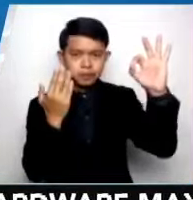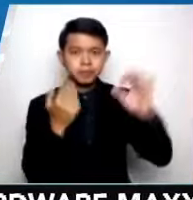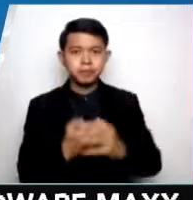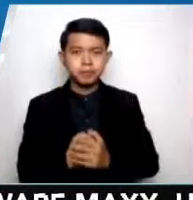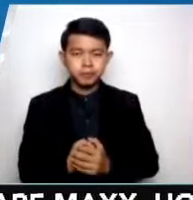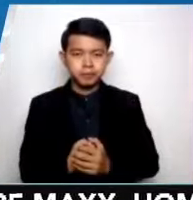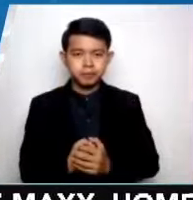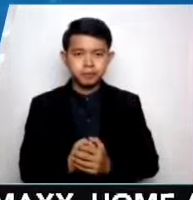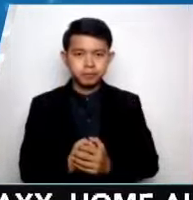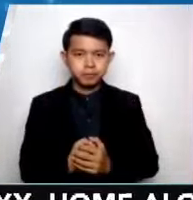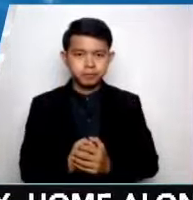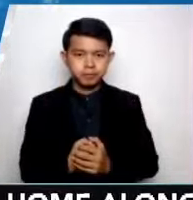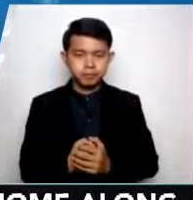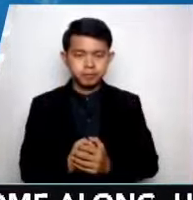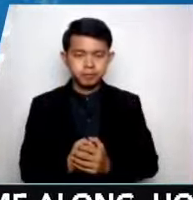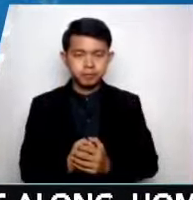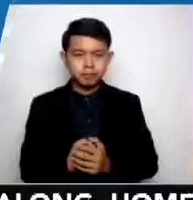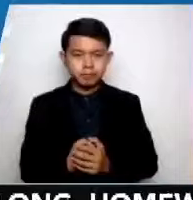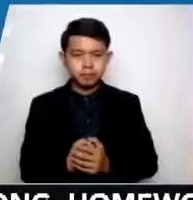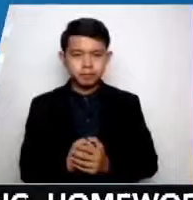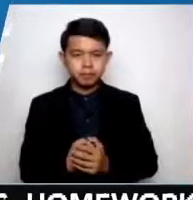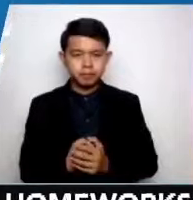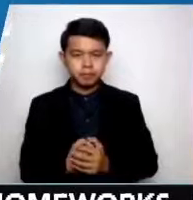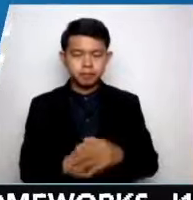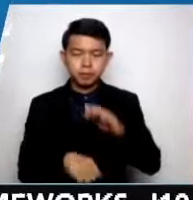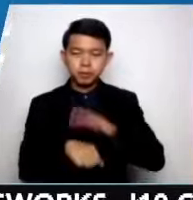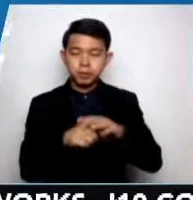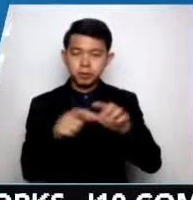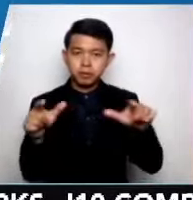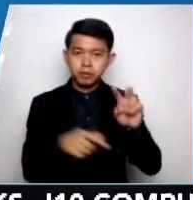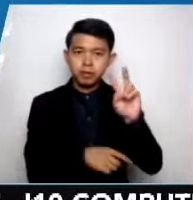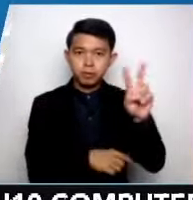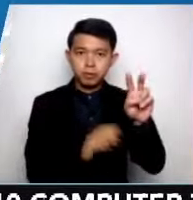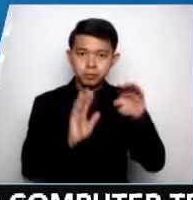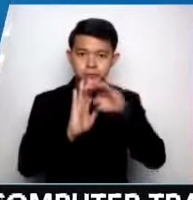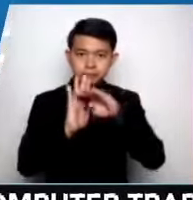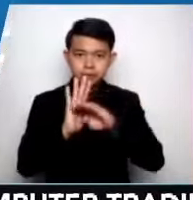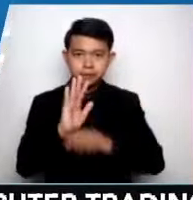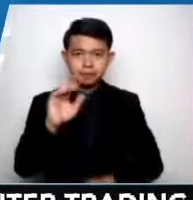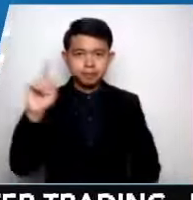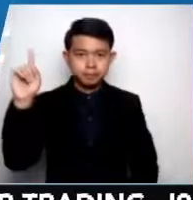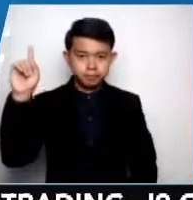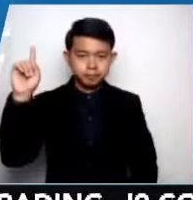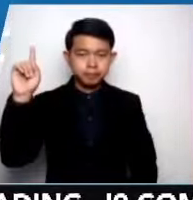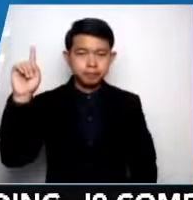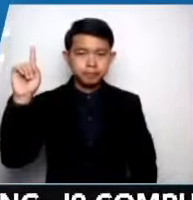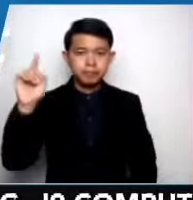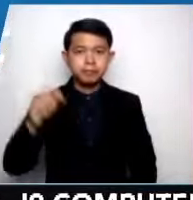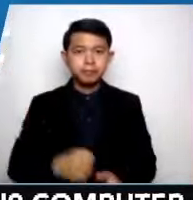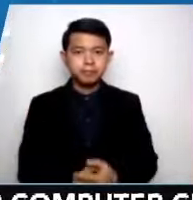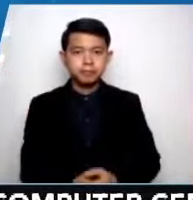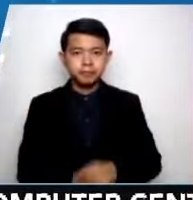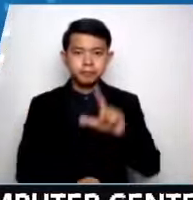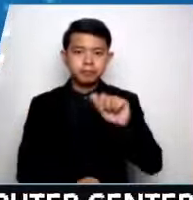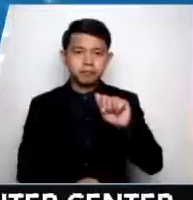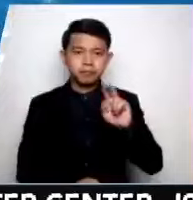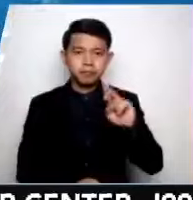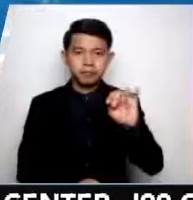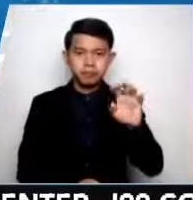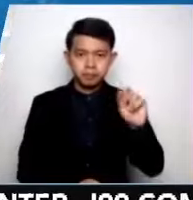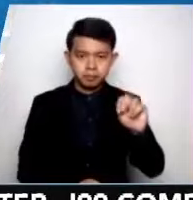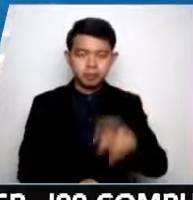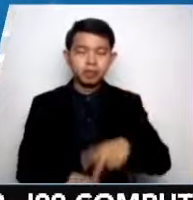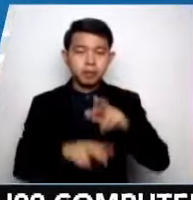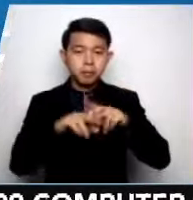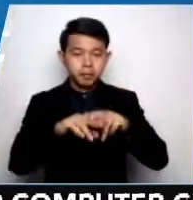Ilocos Norte, Ilocos Sur at Abra. Signal number 1 naman sa La Union, northwestern portion ng Pangasinan, Apayao, Kalinga,